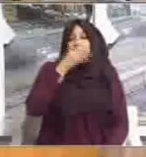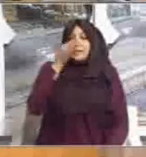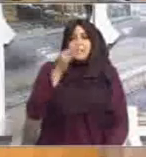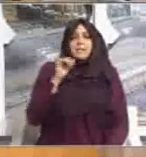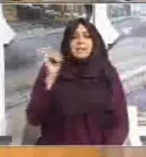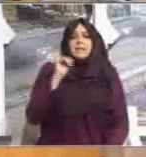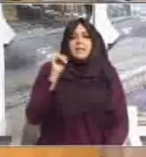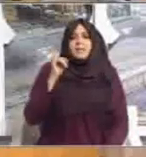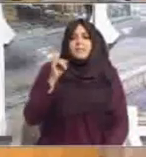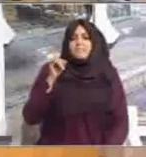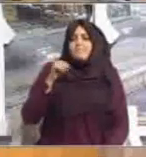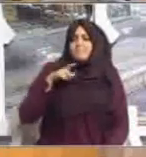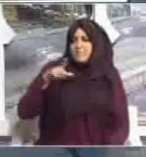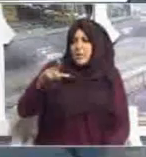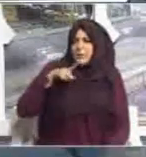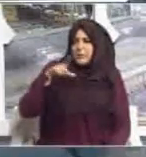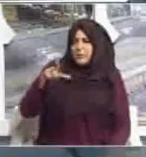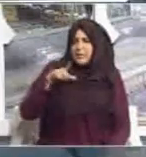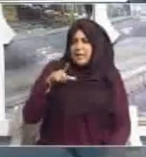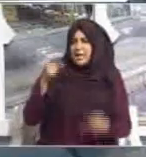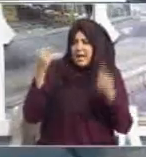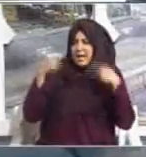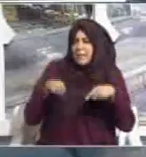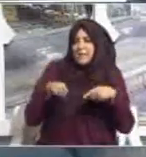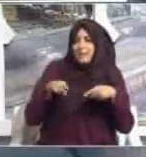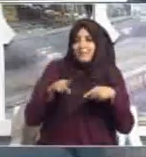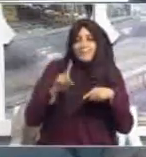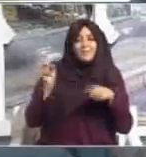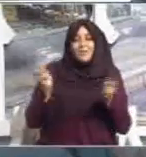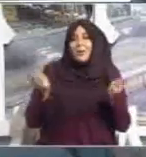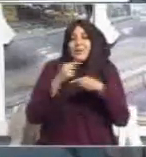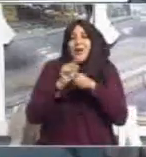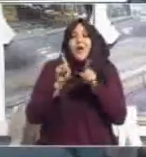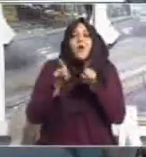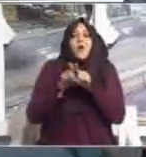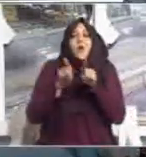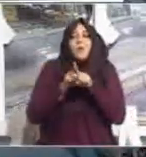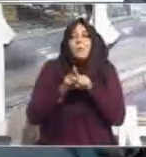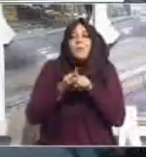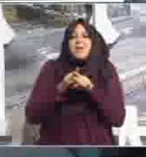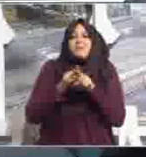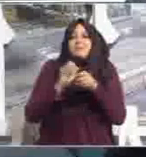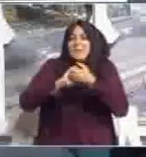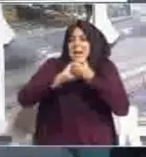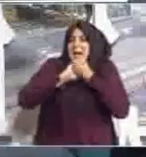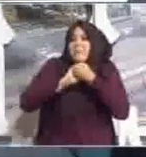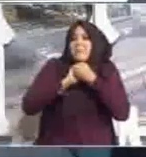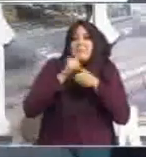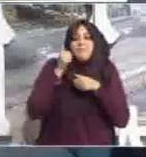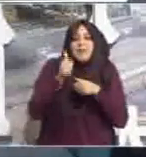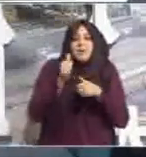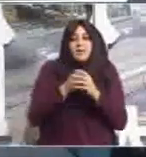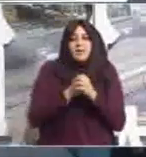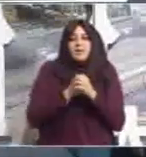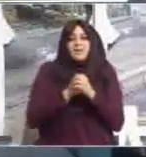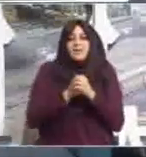بينك وبينه عداوة كأنه ولي حميم أي أن الخصم